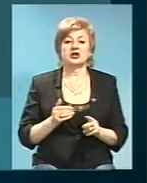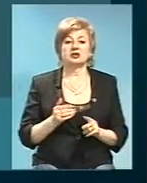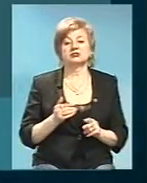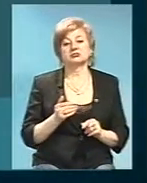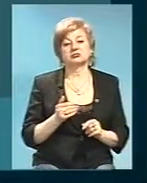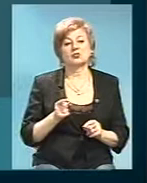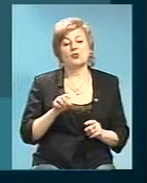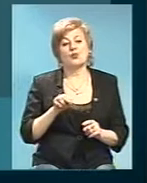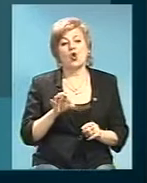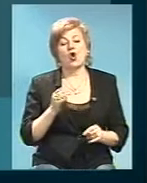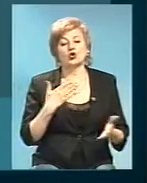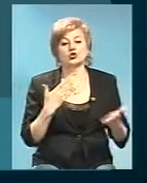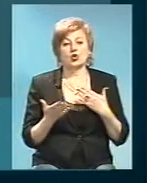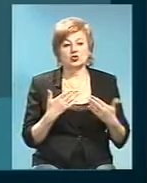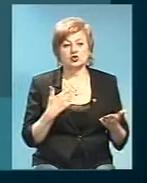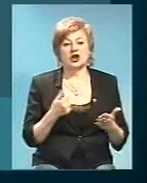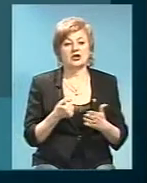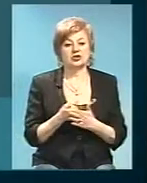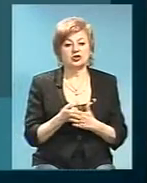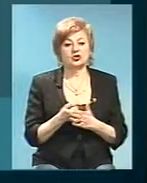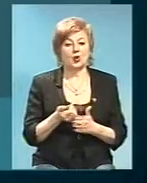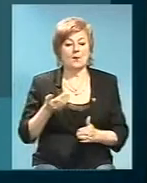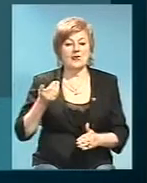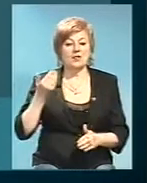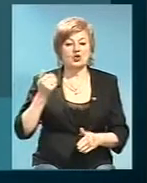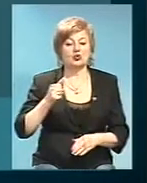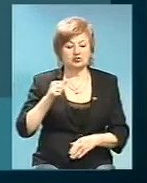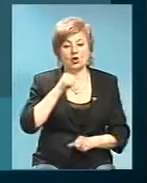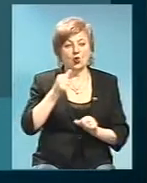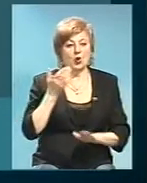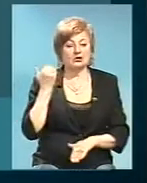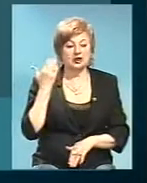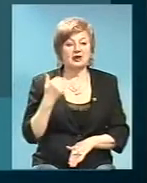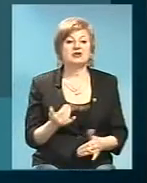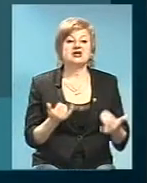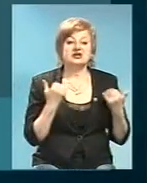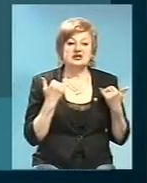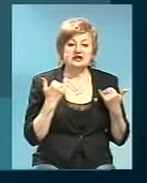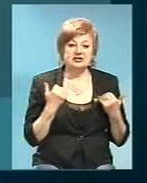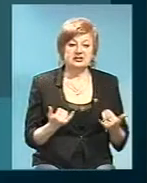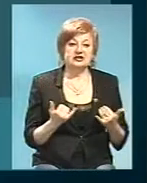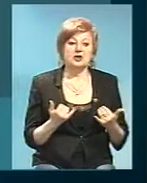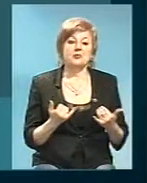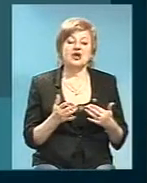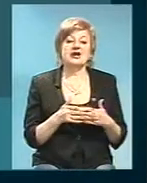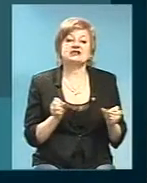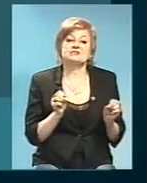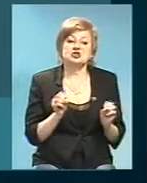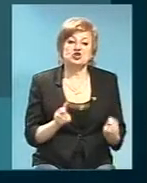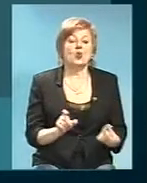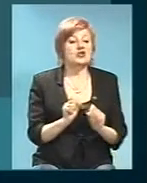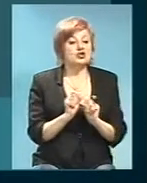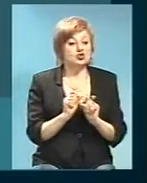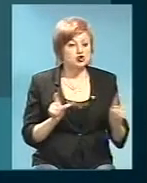по відношенню до попередніх років, це те, що так звані спеціалізовані